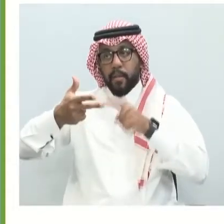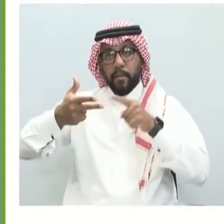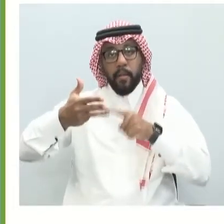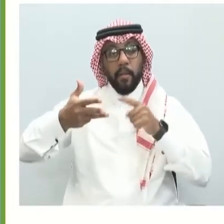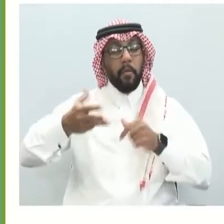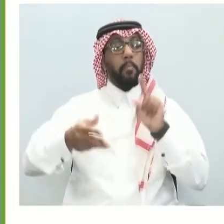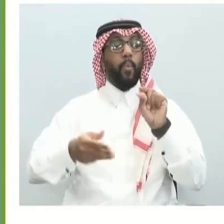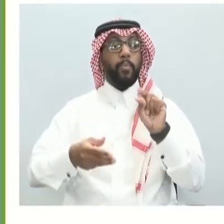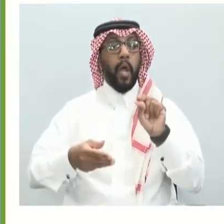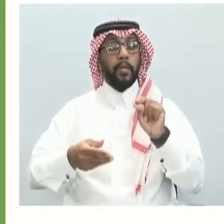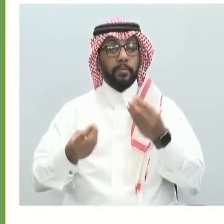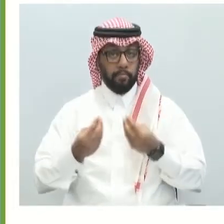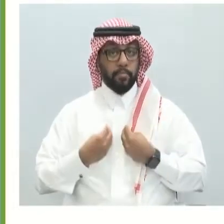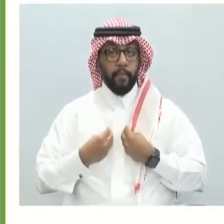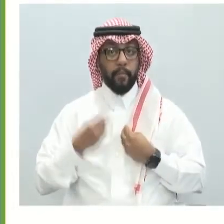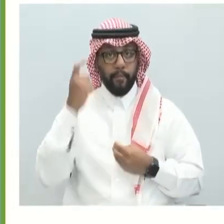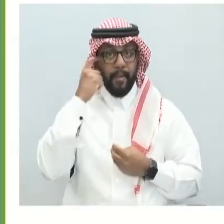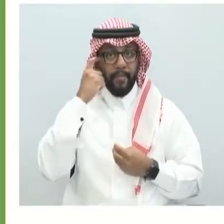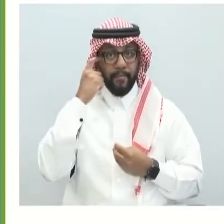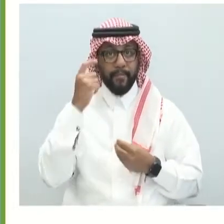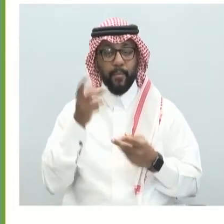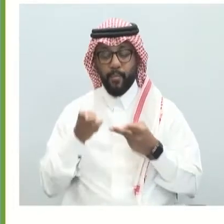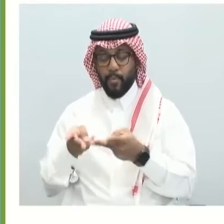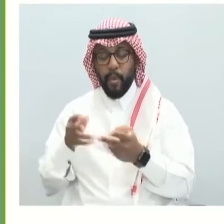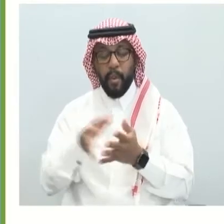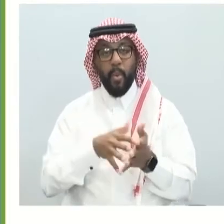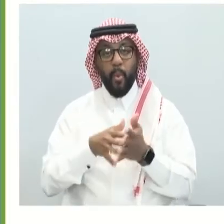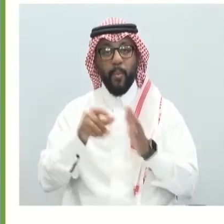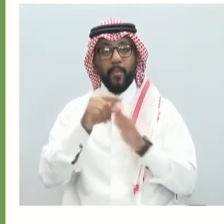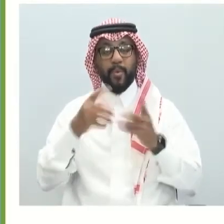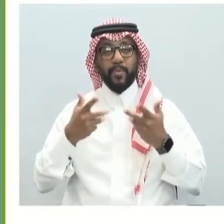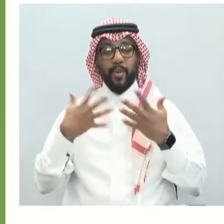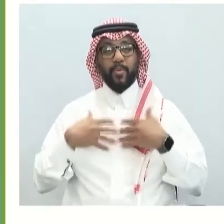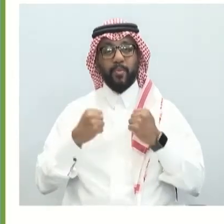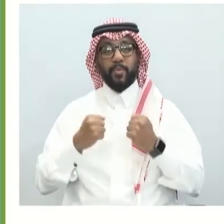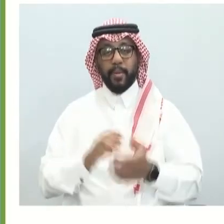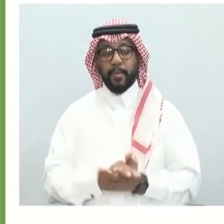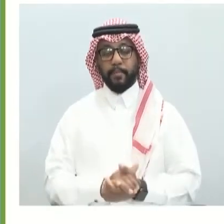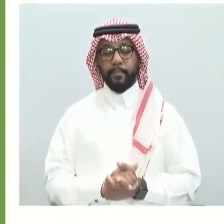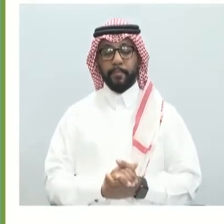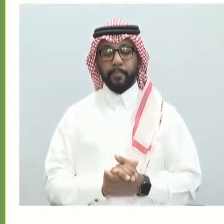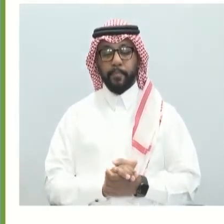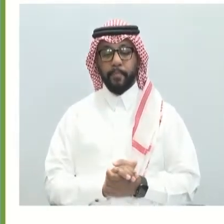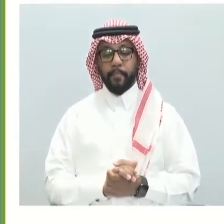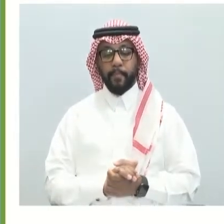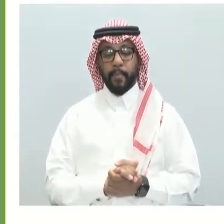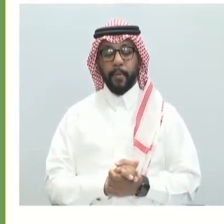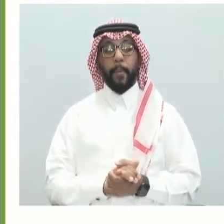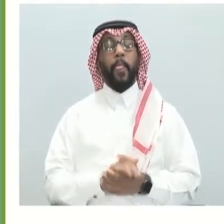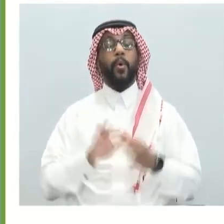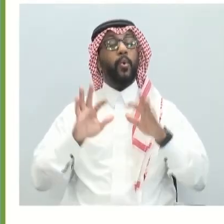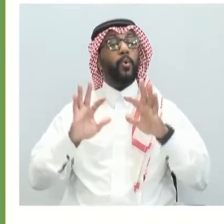وماذا تناسب من فقرات النص اولا وسائل